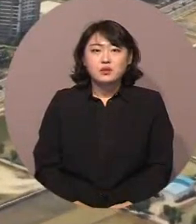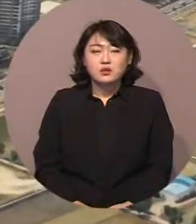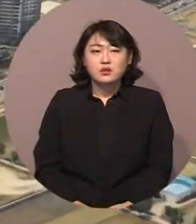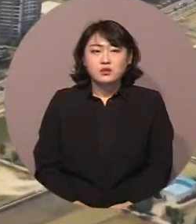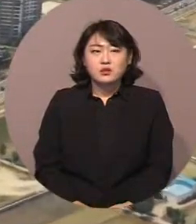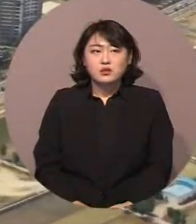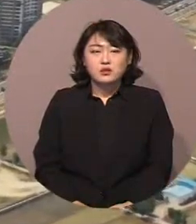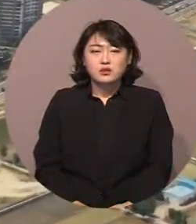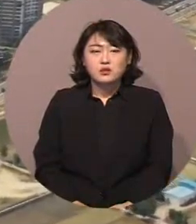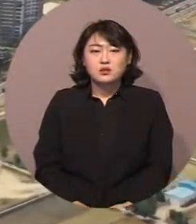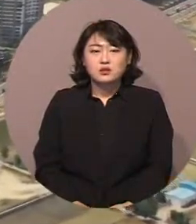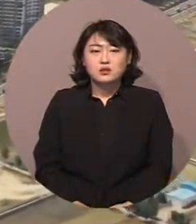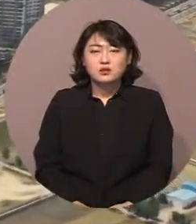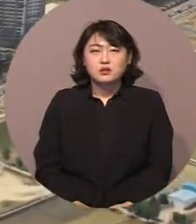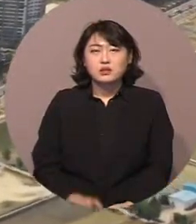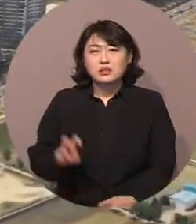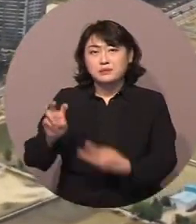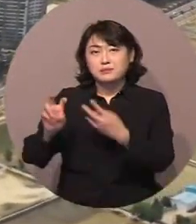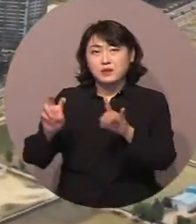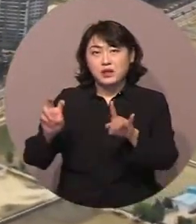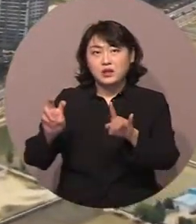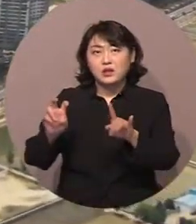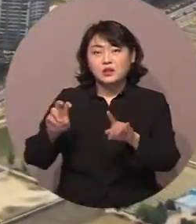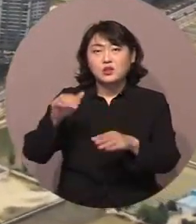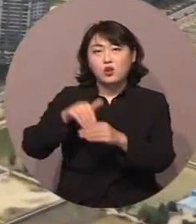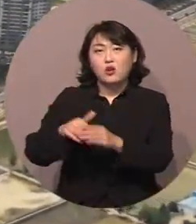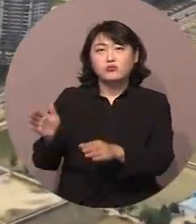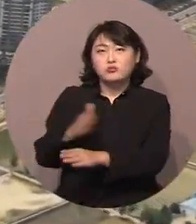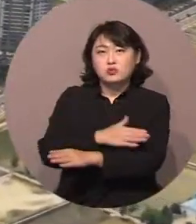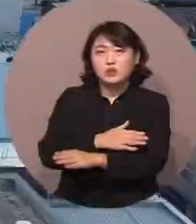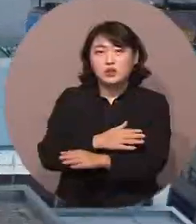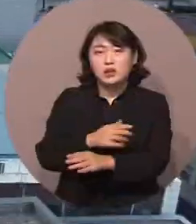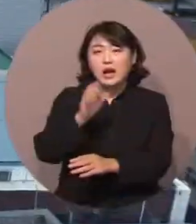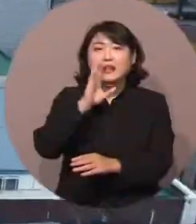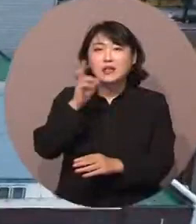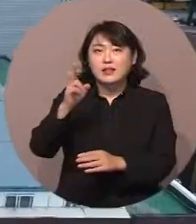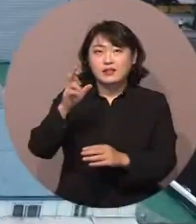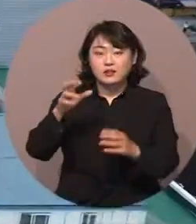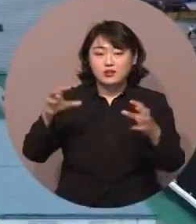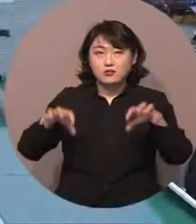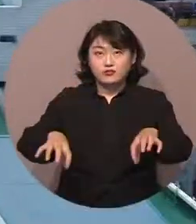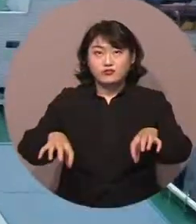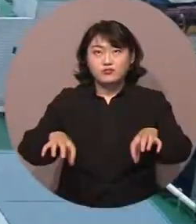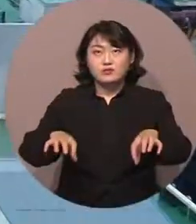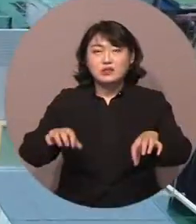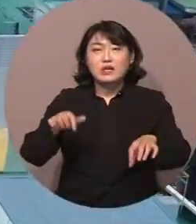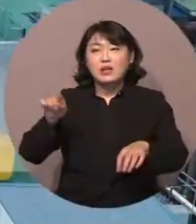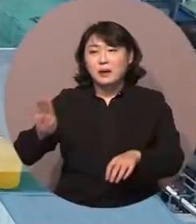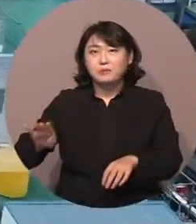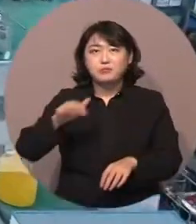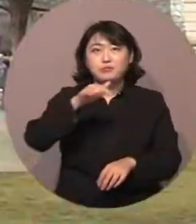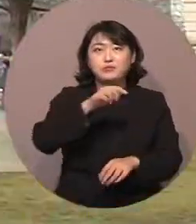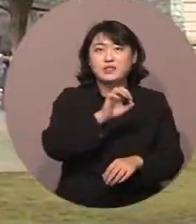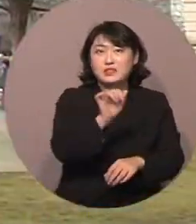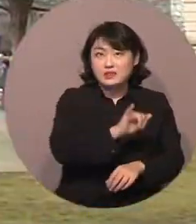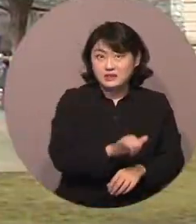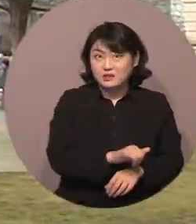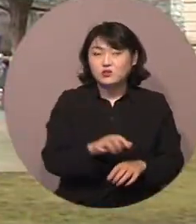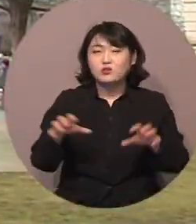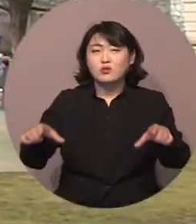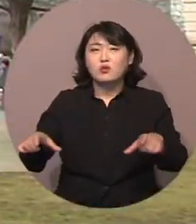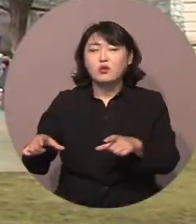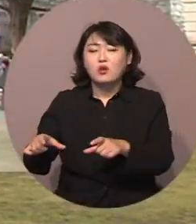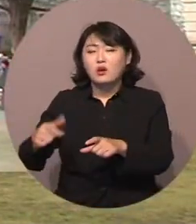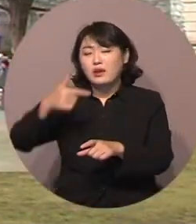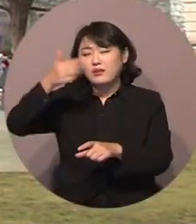기자입니다 지난 20대 총선부터 두 개 선거로 나닌 아산시 그중에서도 아산 갑은 원도심과 농촌 지역을